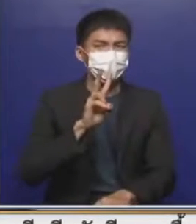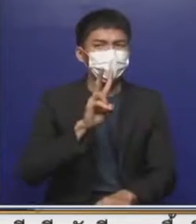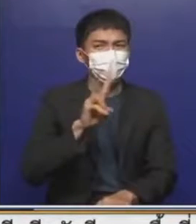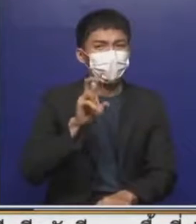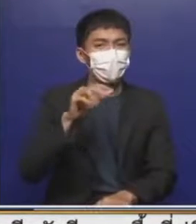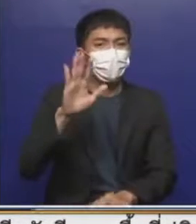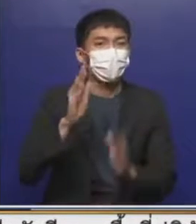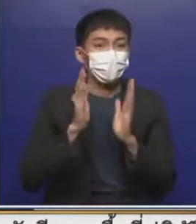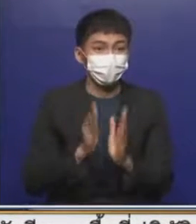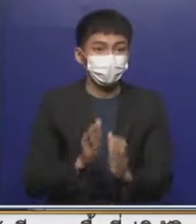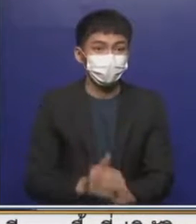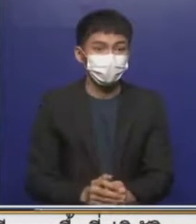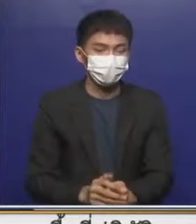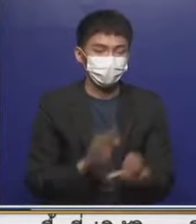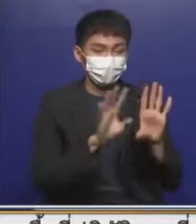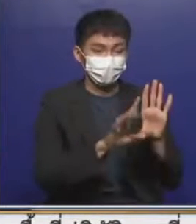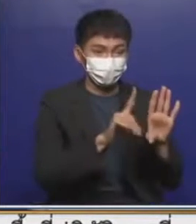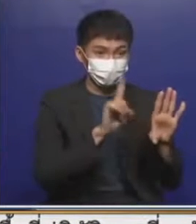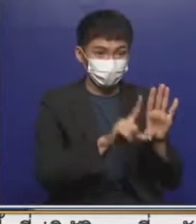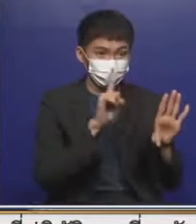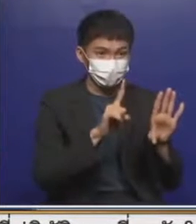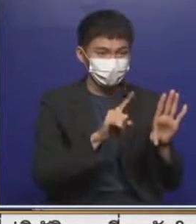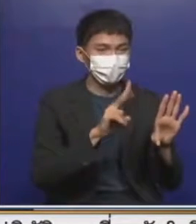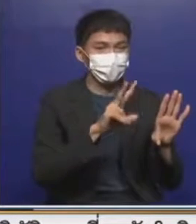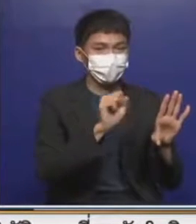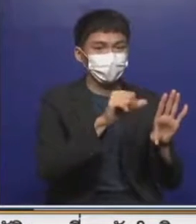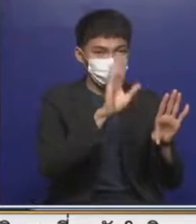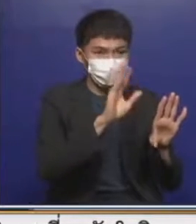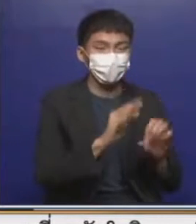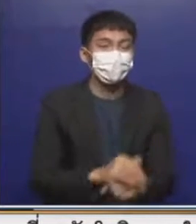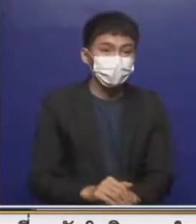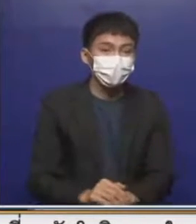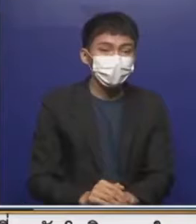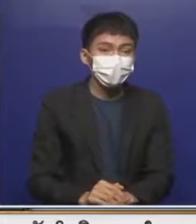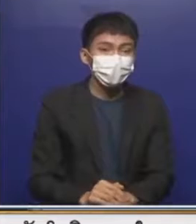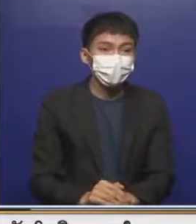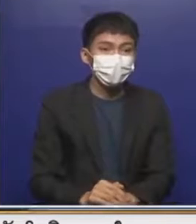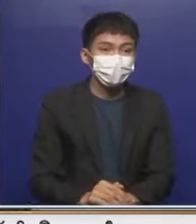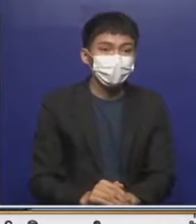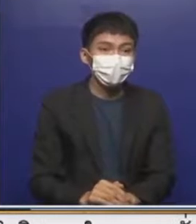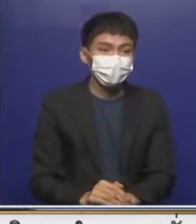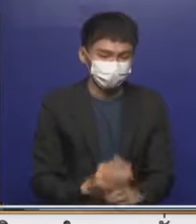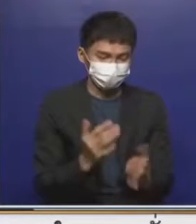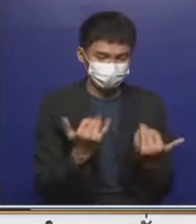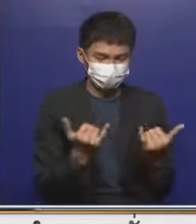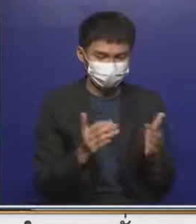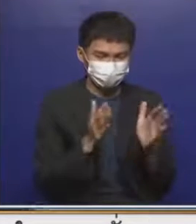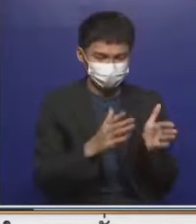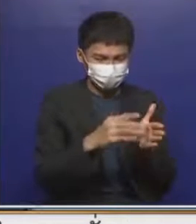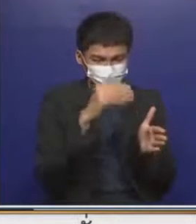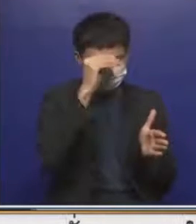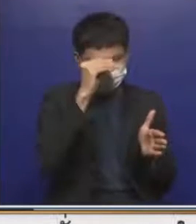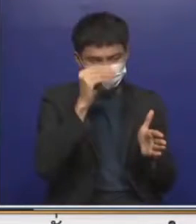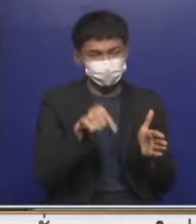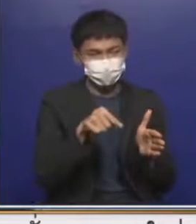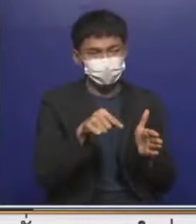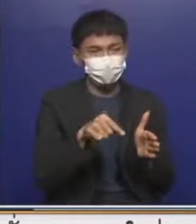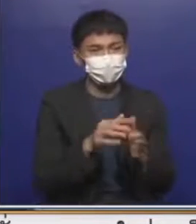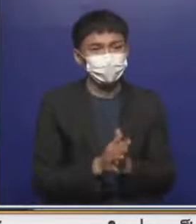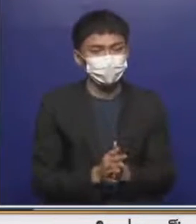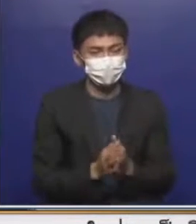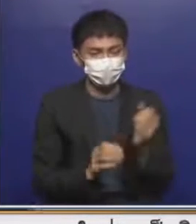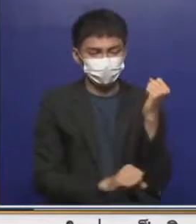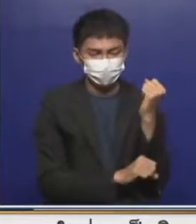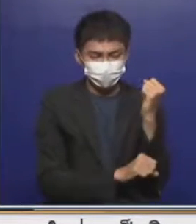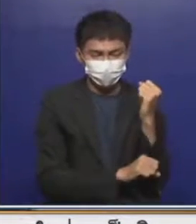เพิ่มจากเทิม 1 ปี 62 ถึง 2 แสนกว่าคนในจำนวนนี้มีเด็กยากจนทอยู่ใระดับอนุบาล